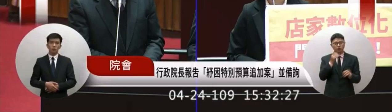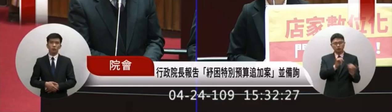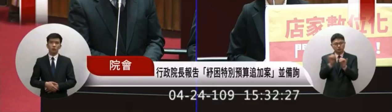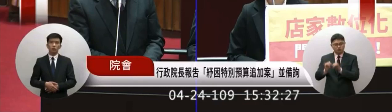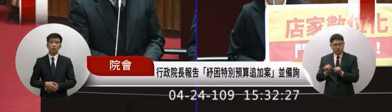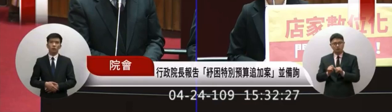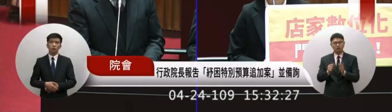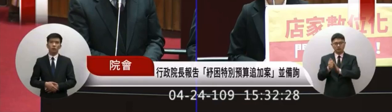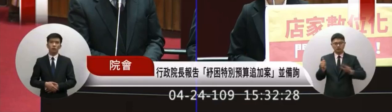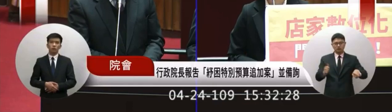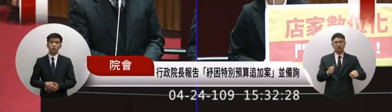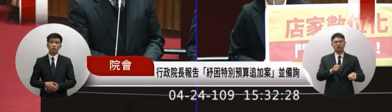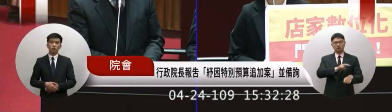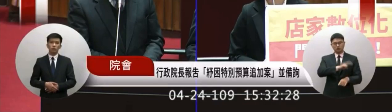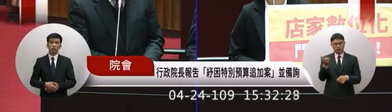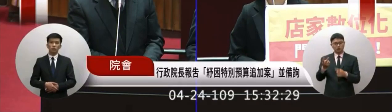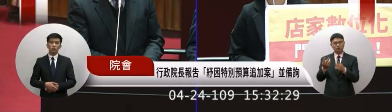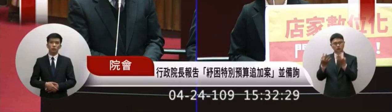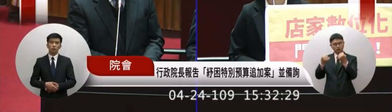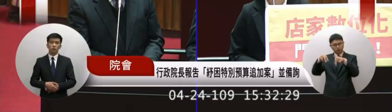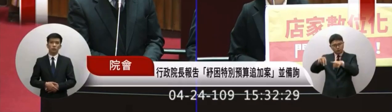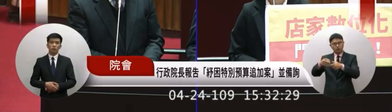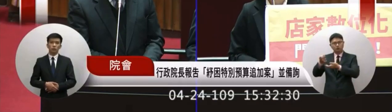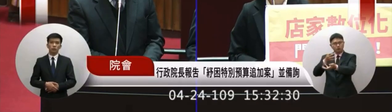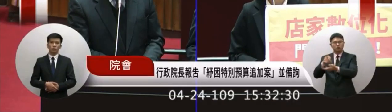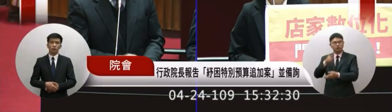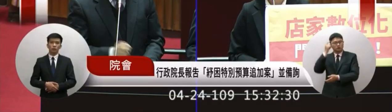他们愿意转型数位化的意愿和动机。